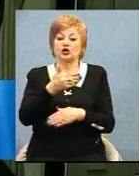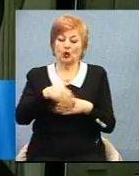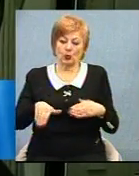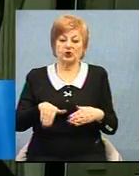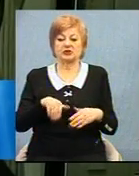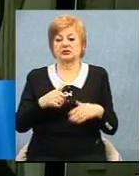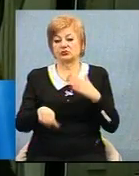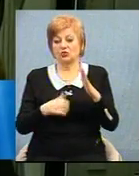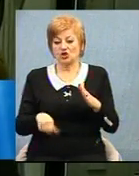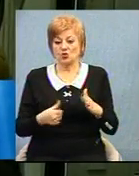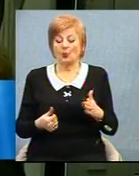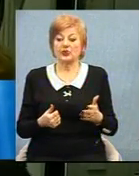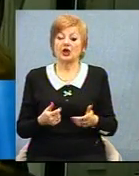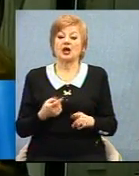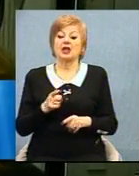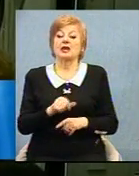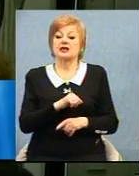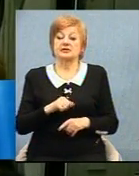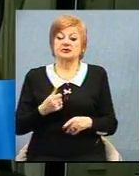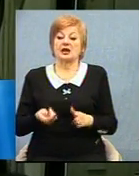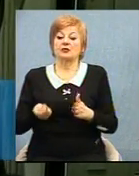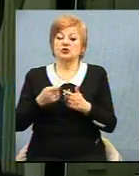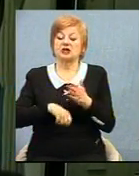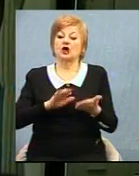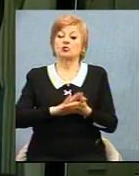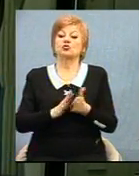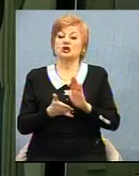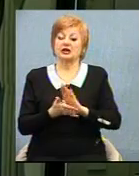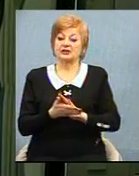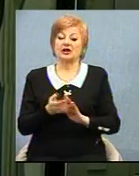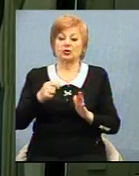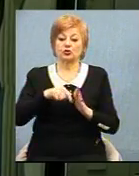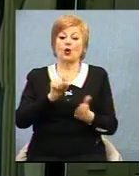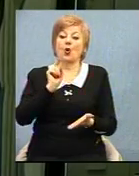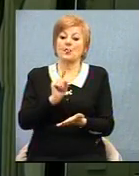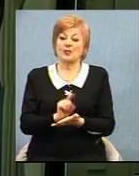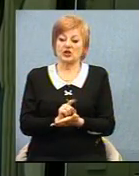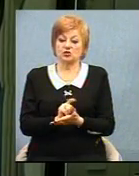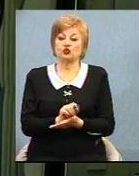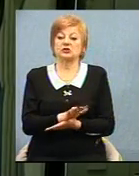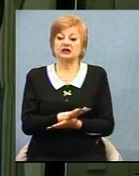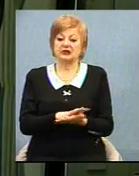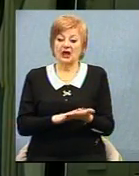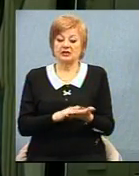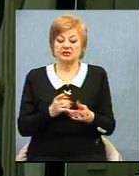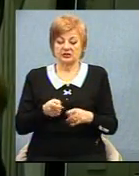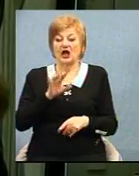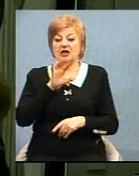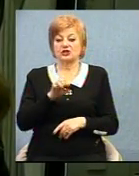бездомних. І вони заключають опікунський договор, в котором они обязуются дальше за этим